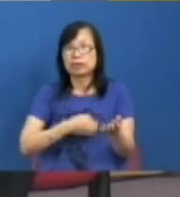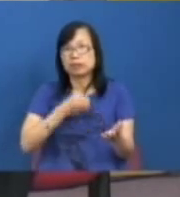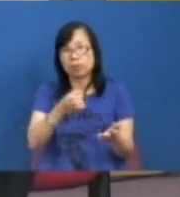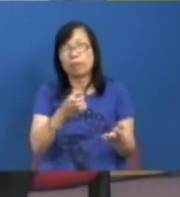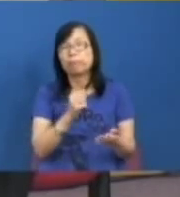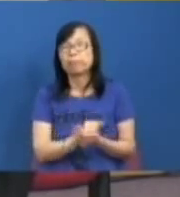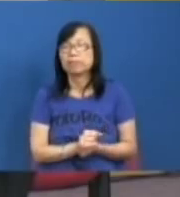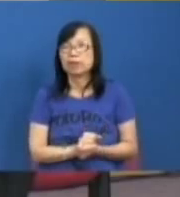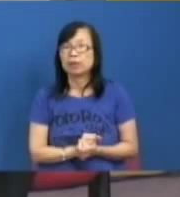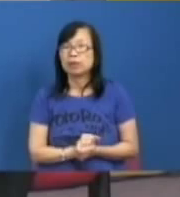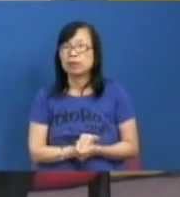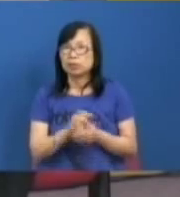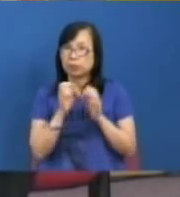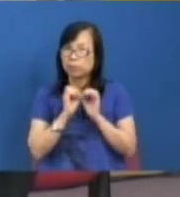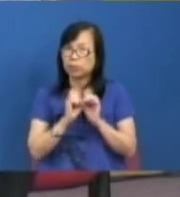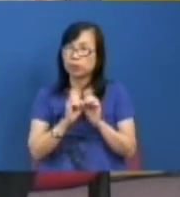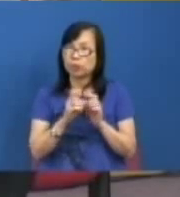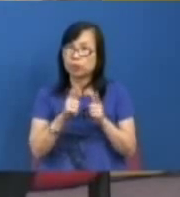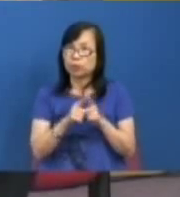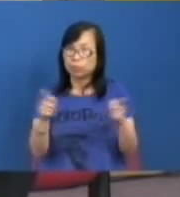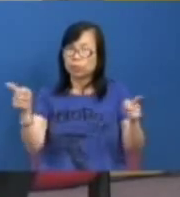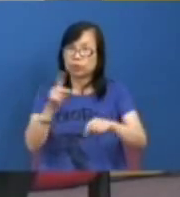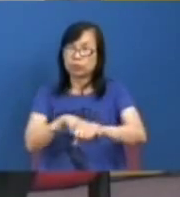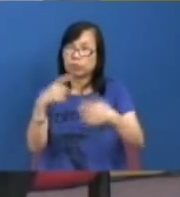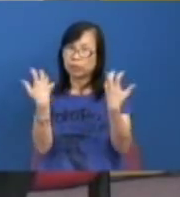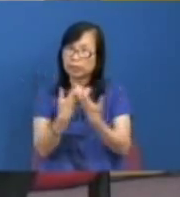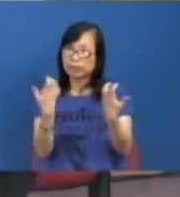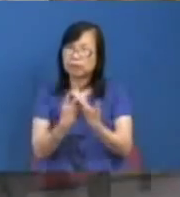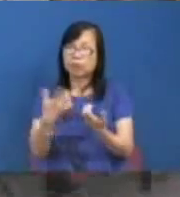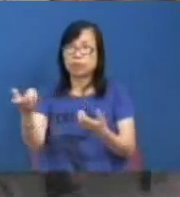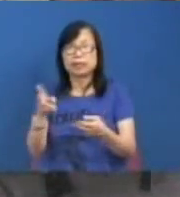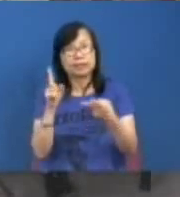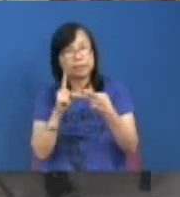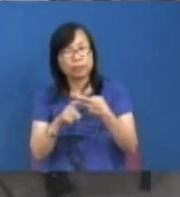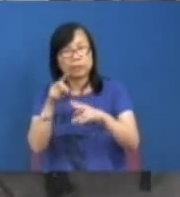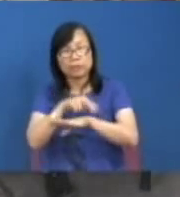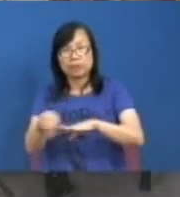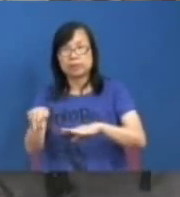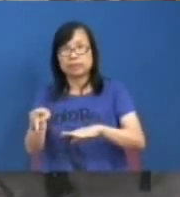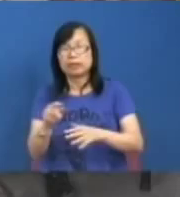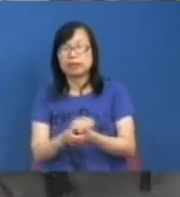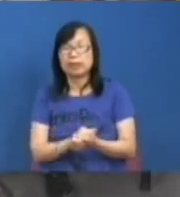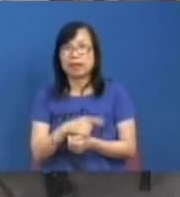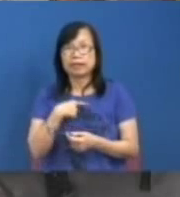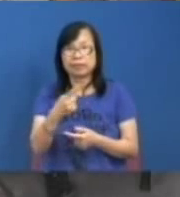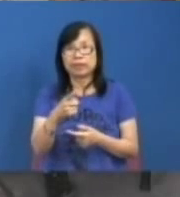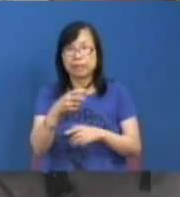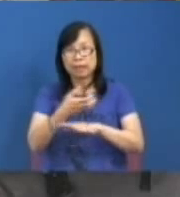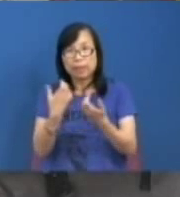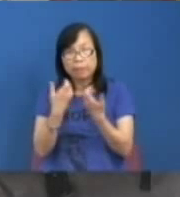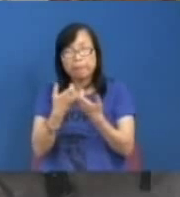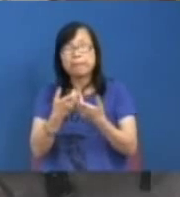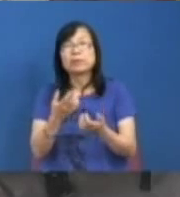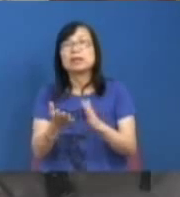得推動長遠去計算啦，即係正如阿林工程師講，即係少數怕長計，你計下長遠，可能你又